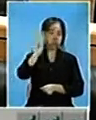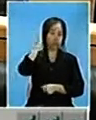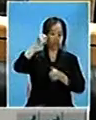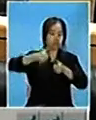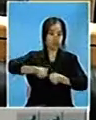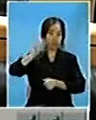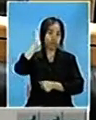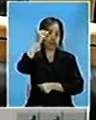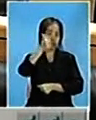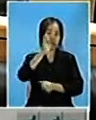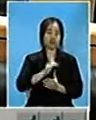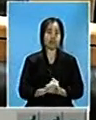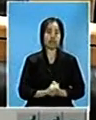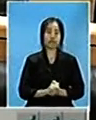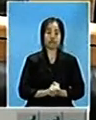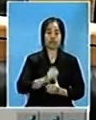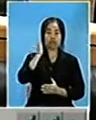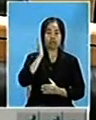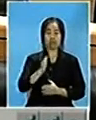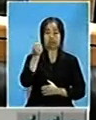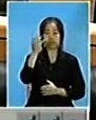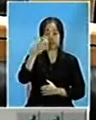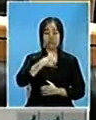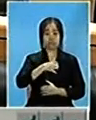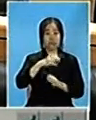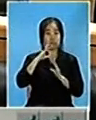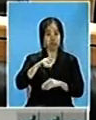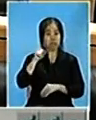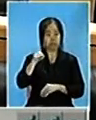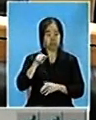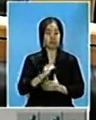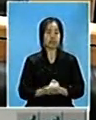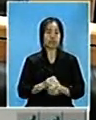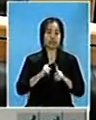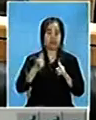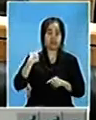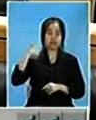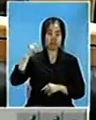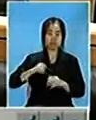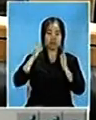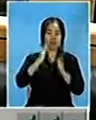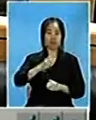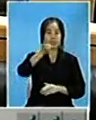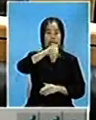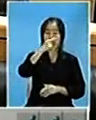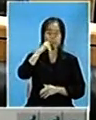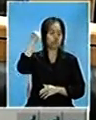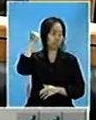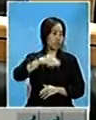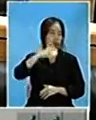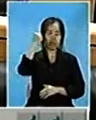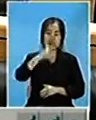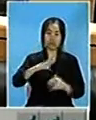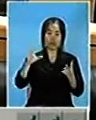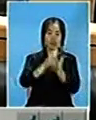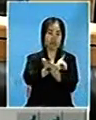ชายได้คนส่วนใหญ่ในสังคมอยากให้จดทะเบียนอย่างนั้นแต่ผู้พิพากษาไม่กี่คนนะครับบอกทำไม่ได้มันขัดกับจริยธรรมขั